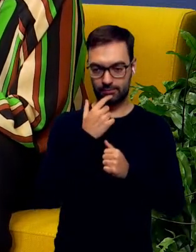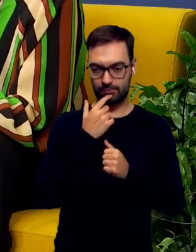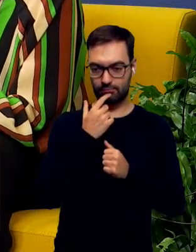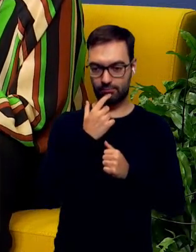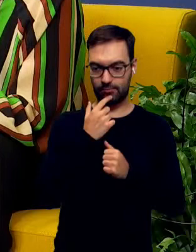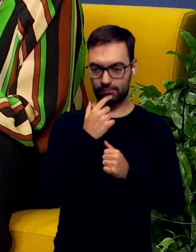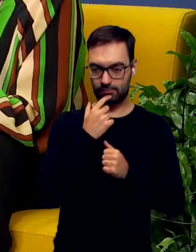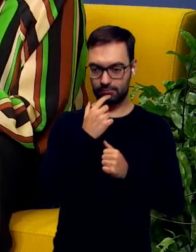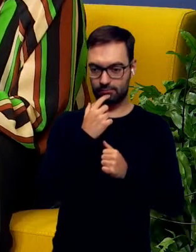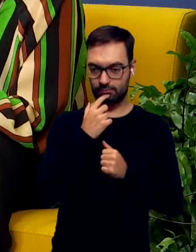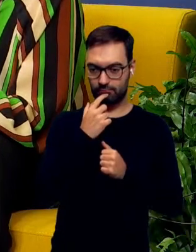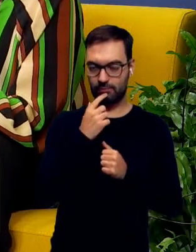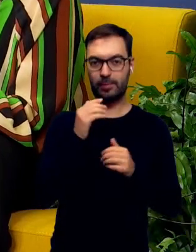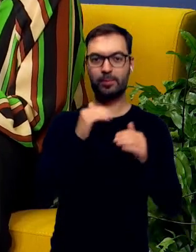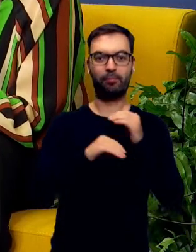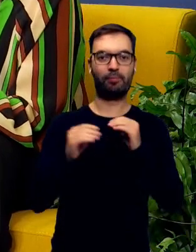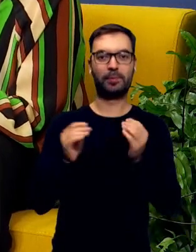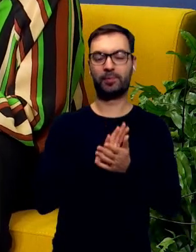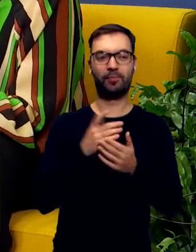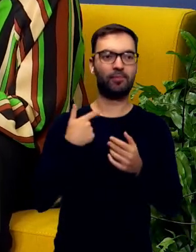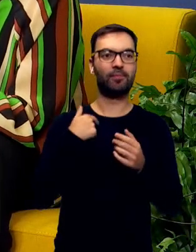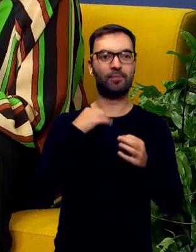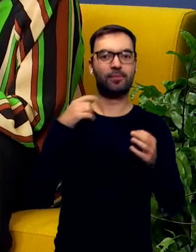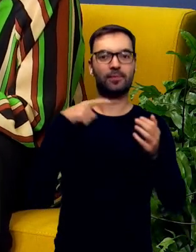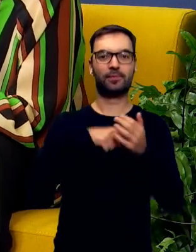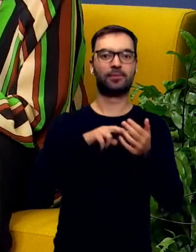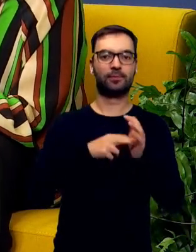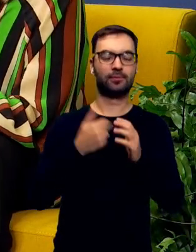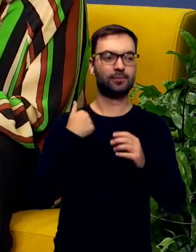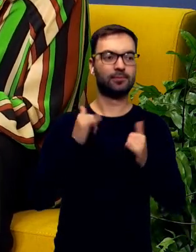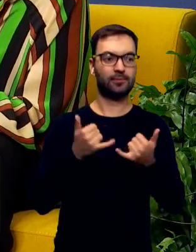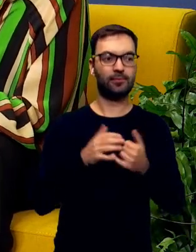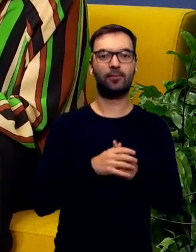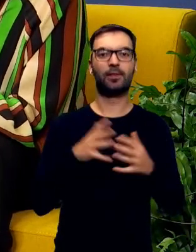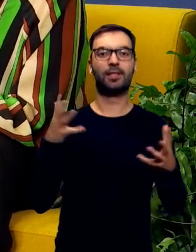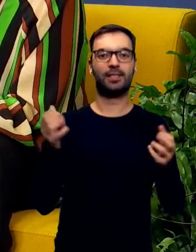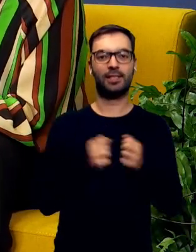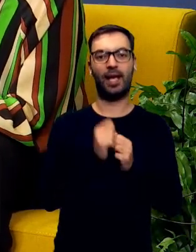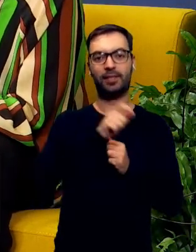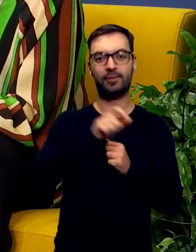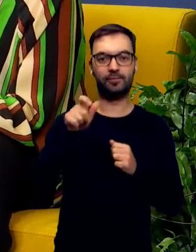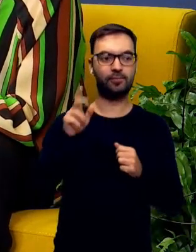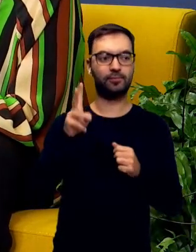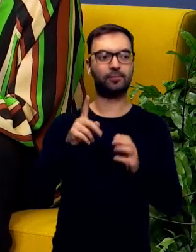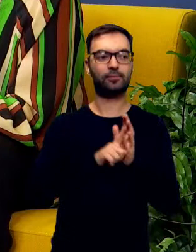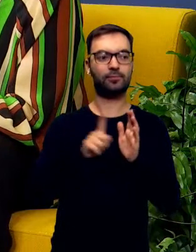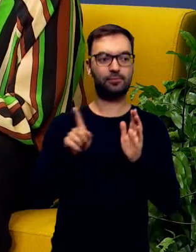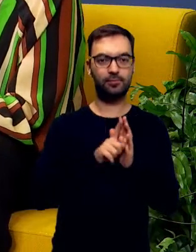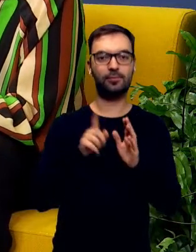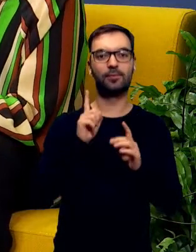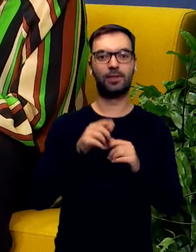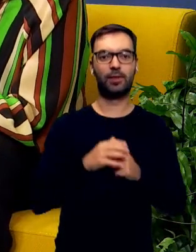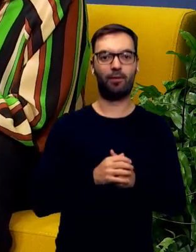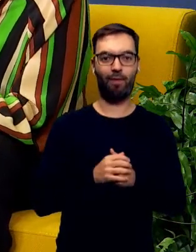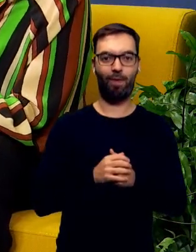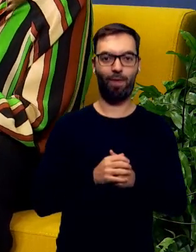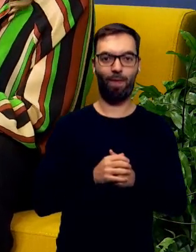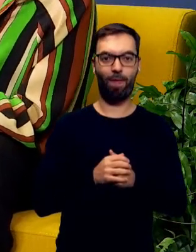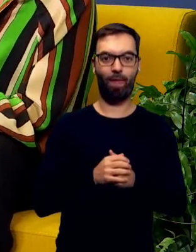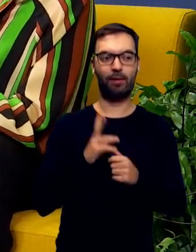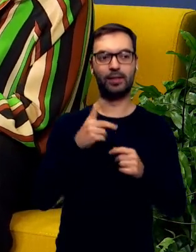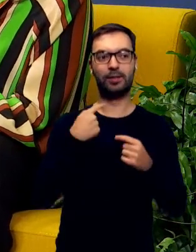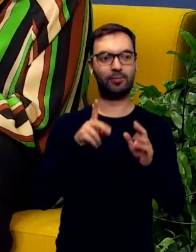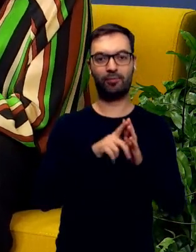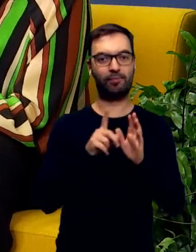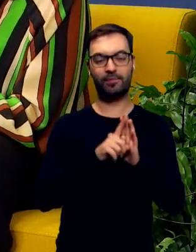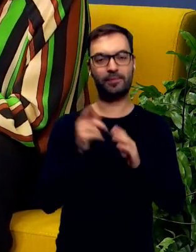górsko zaprawieni. Znaczy, taka była moja koncepcja, żeby dotrzeć do tych, którzy chodzą, ale też do tych, którzy nie